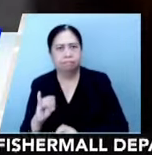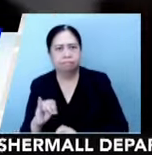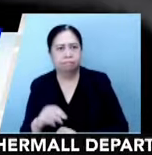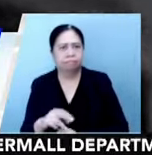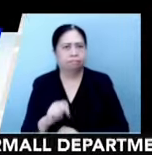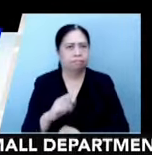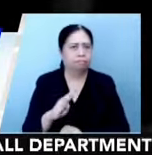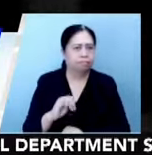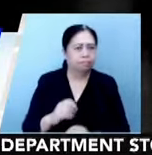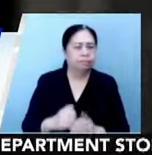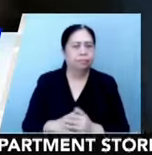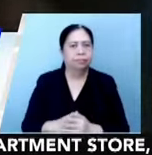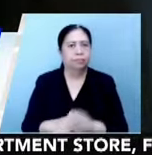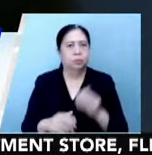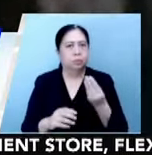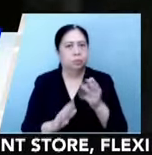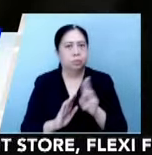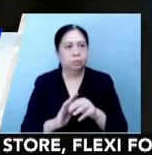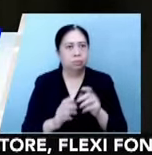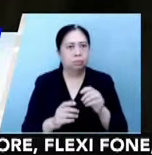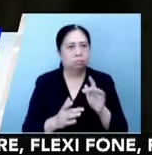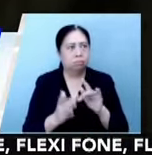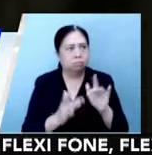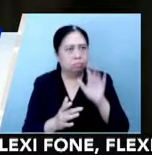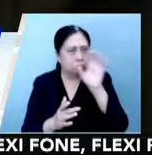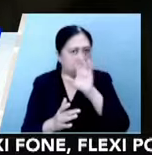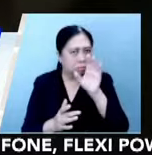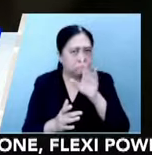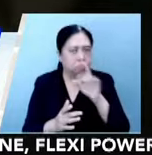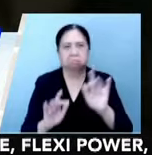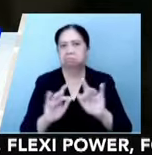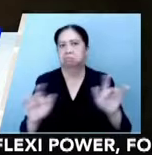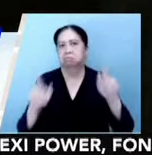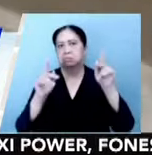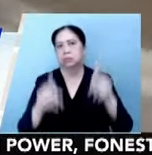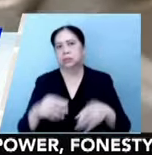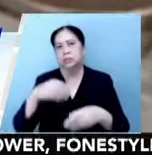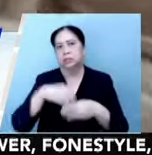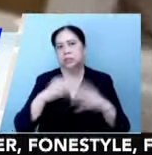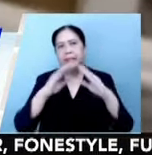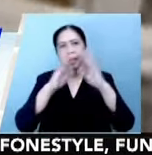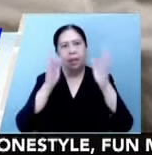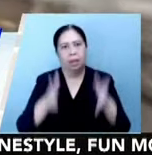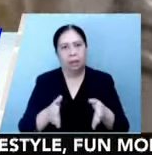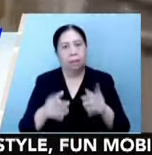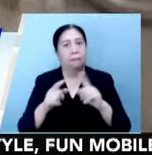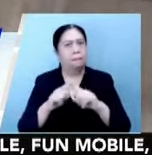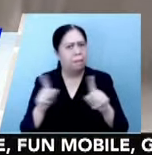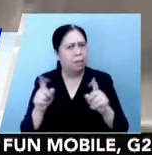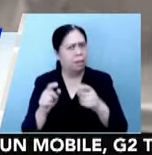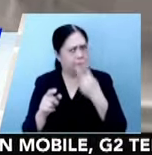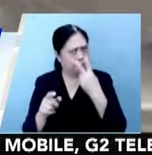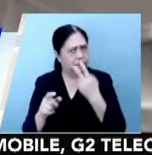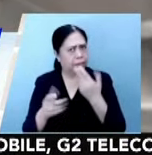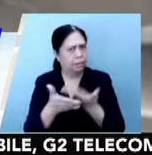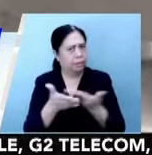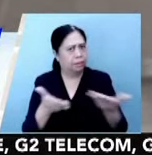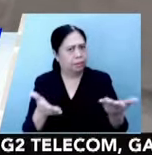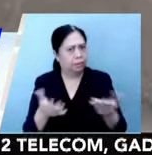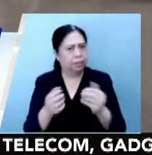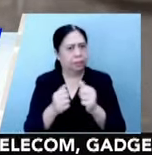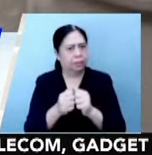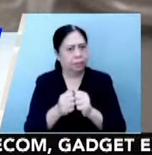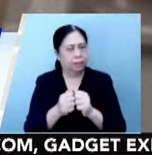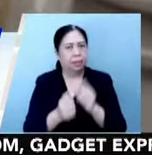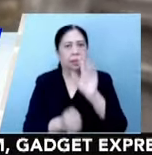Pagkalipas ng ilang minutong paghahanap, idiniklarang walang tao sa loob ng bahay. Pero may nakitang mga gamit, kabilang ang 7